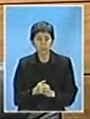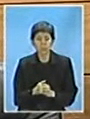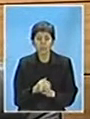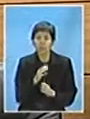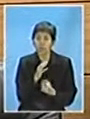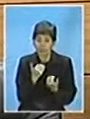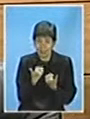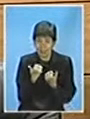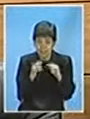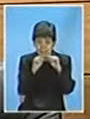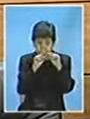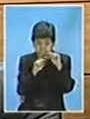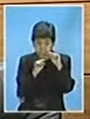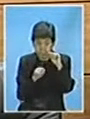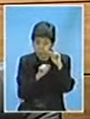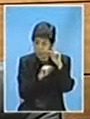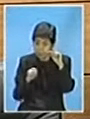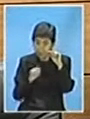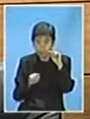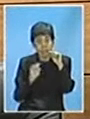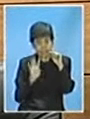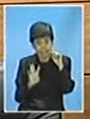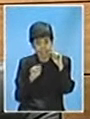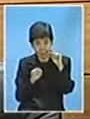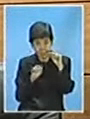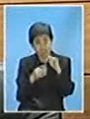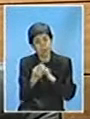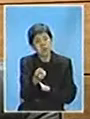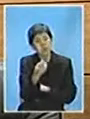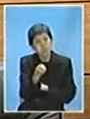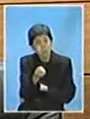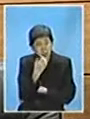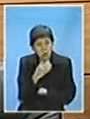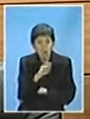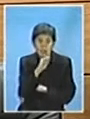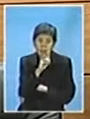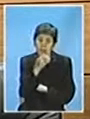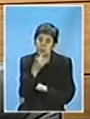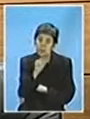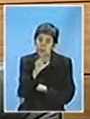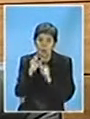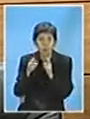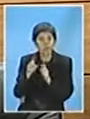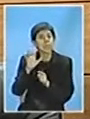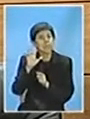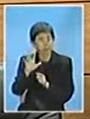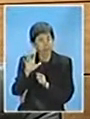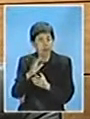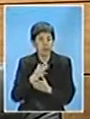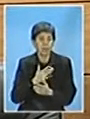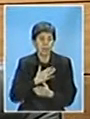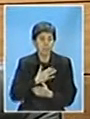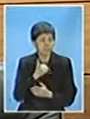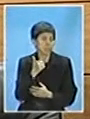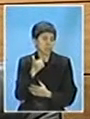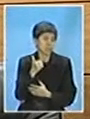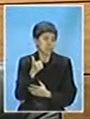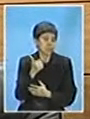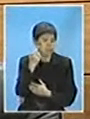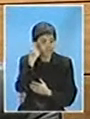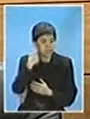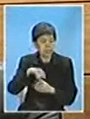ในวรรคที่4ที่ท่านบอกว่าตามมาตรา15วงเล็บ5นั้นผมก็เห็นด้วยกับท่านอา